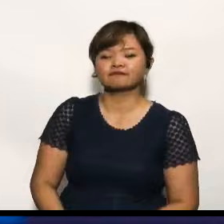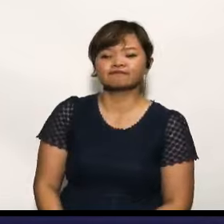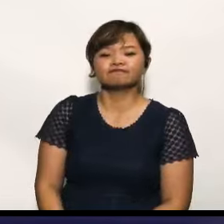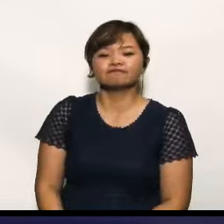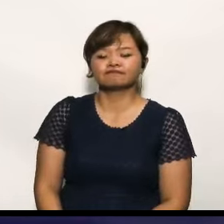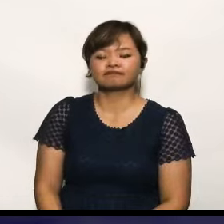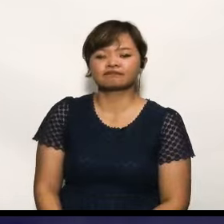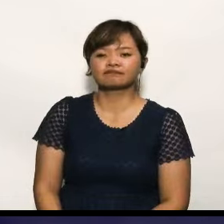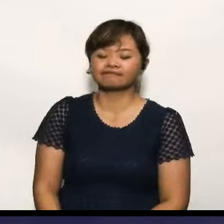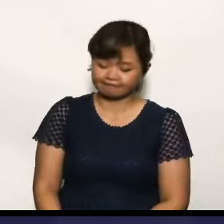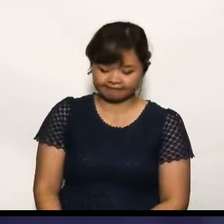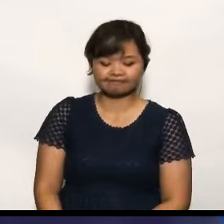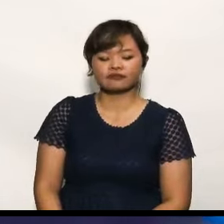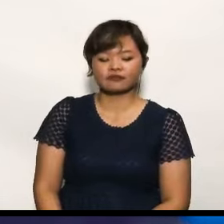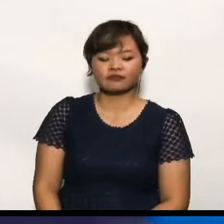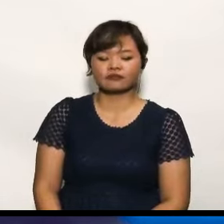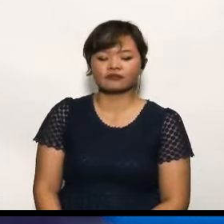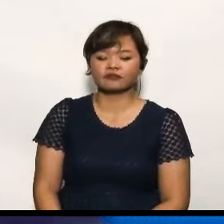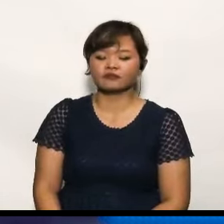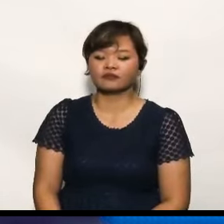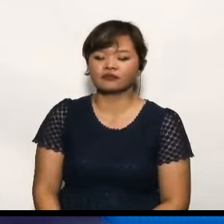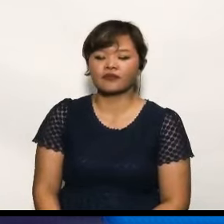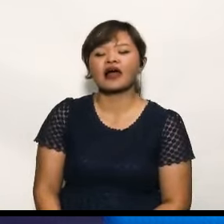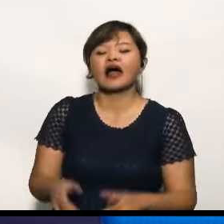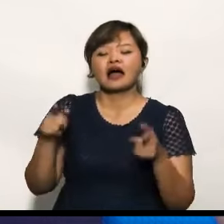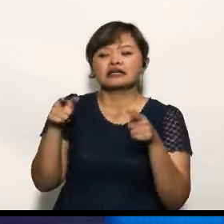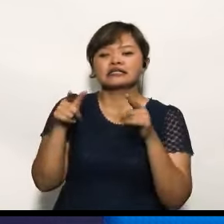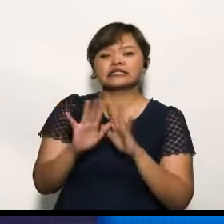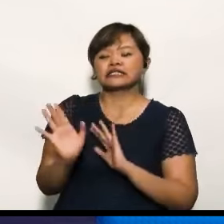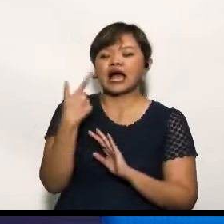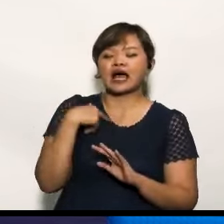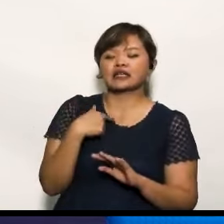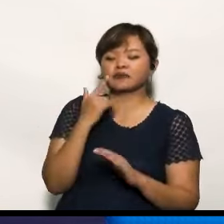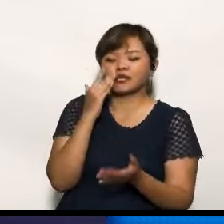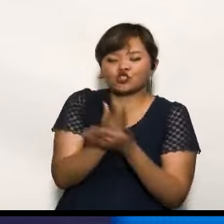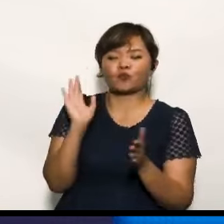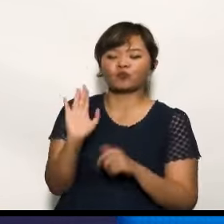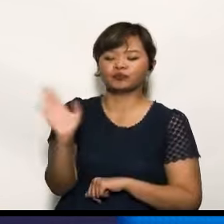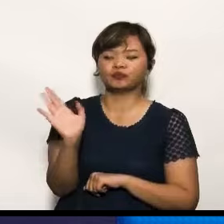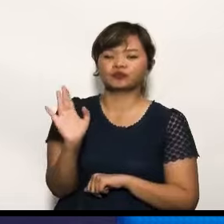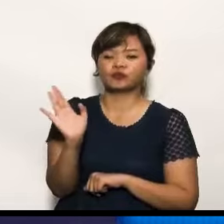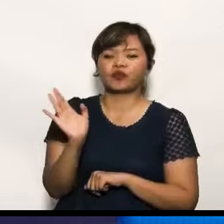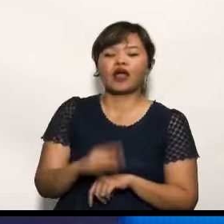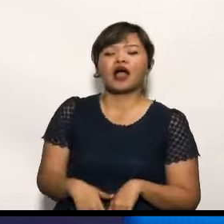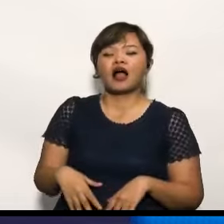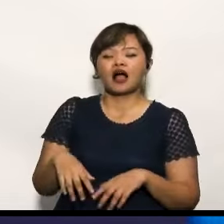Sebagai jemaat IFGF, don't stop at come. Come itu penting.